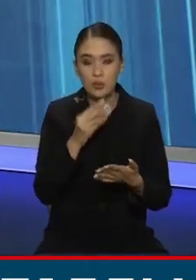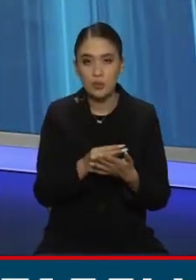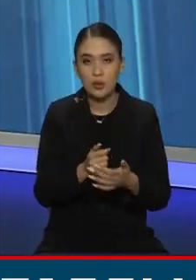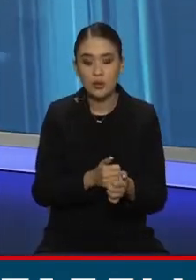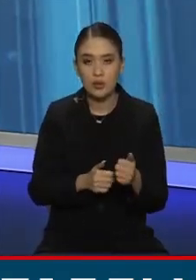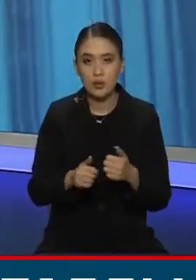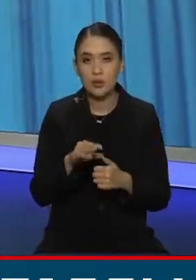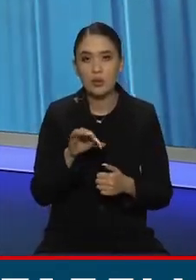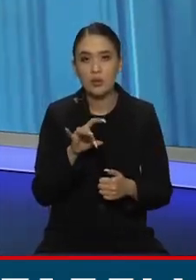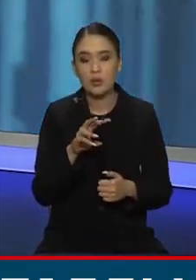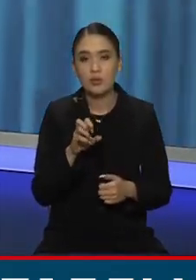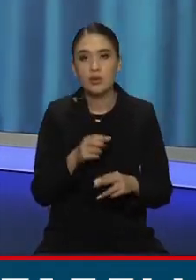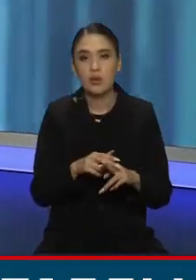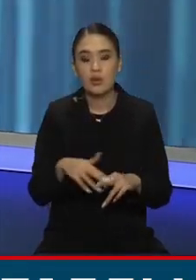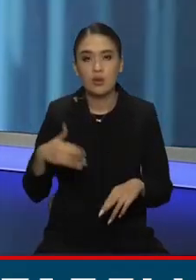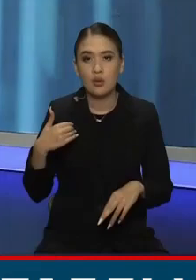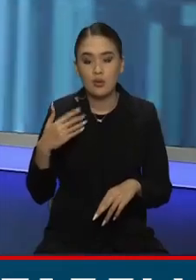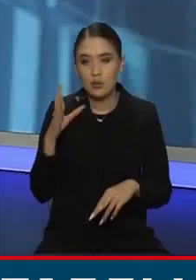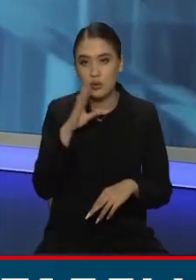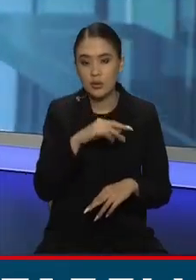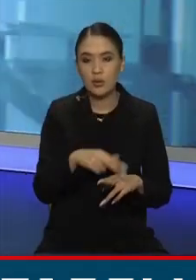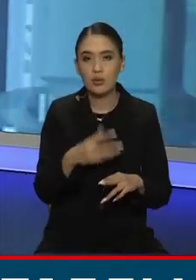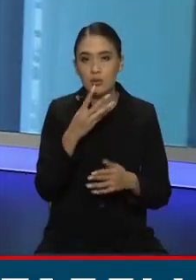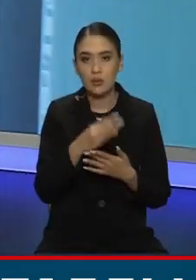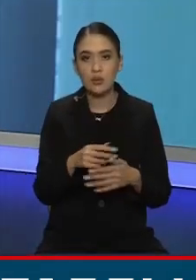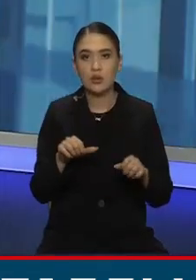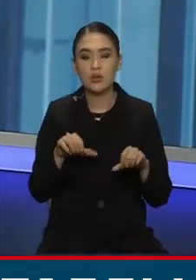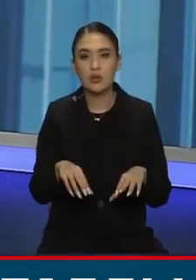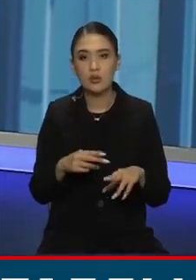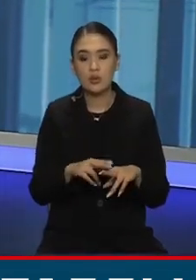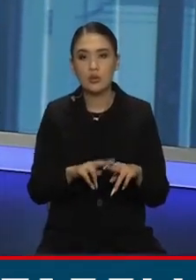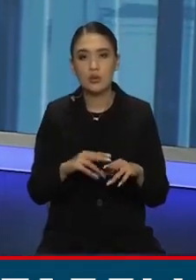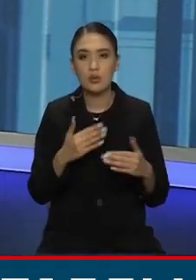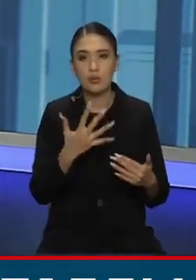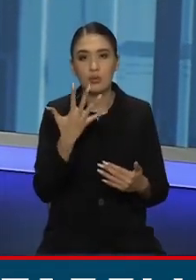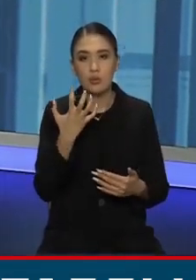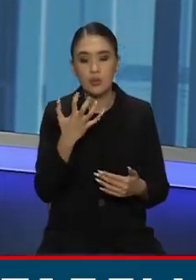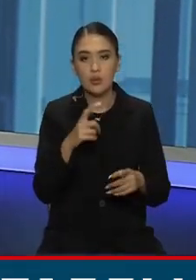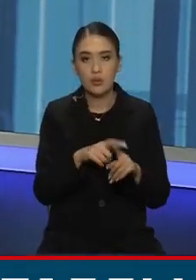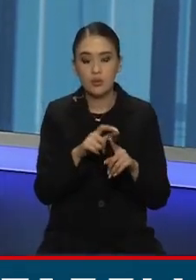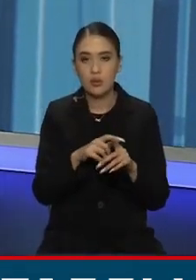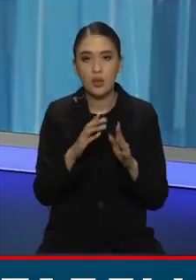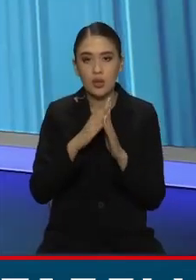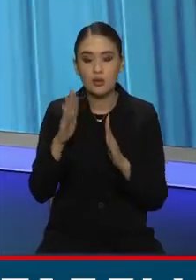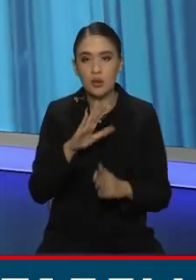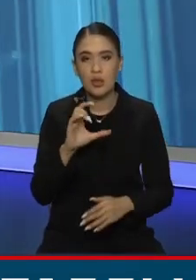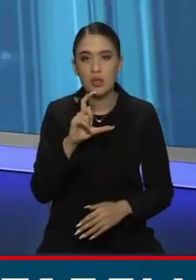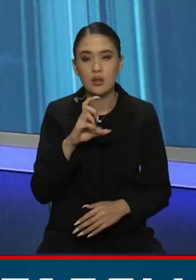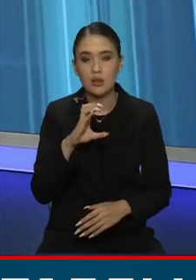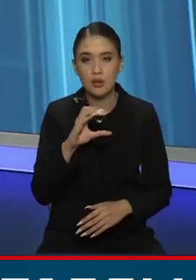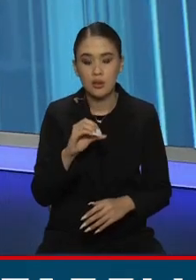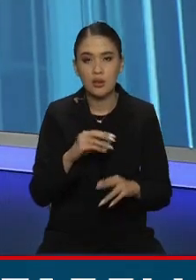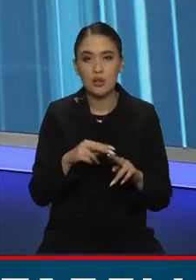аргументтер мен факторды қолданып, өз шешімін дәлелдеу, осы 500 сөзден аспайтын бір эссемен жауап беру